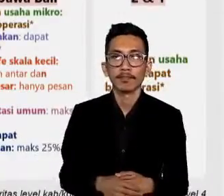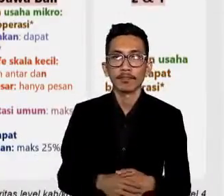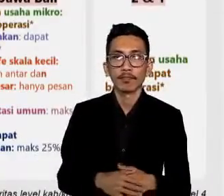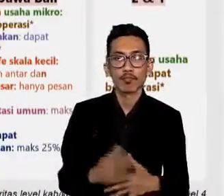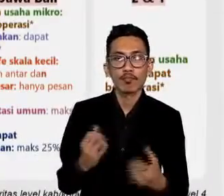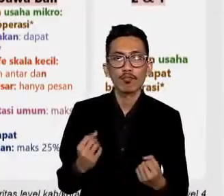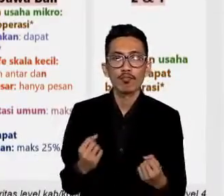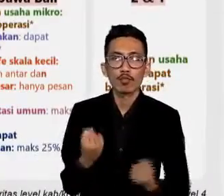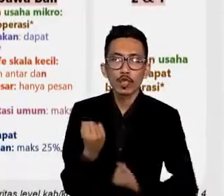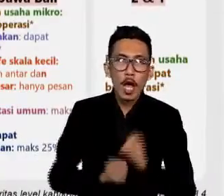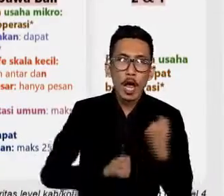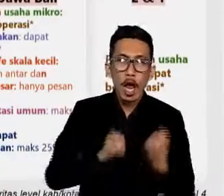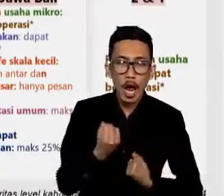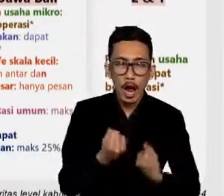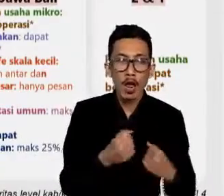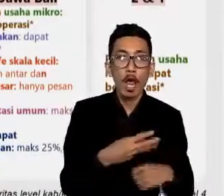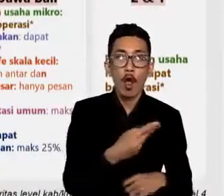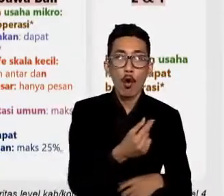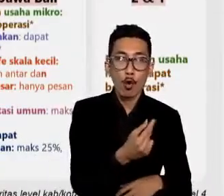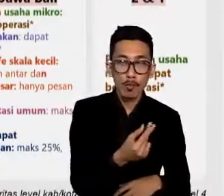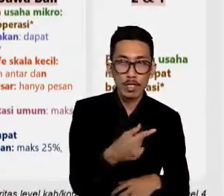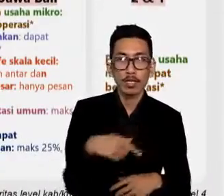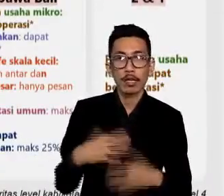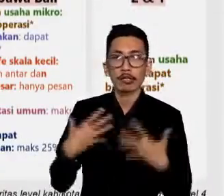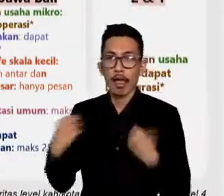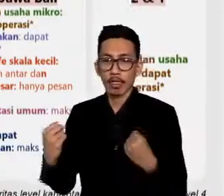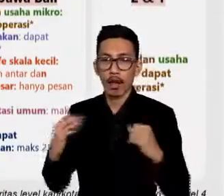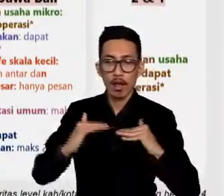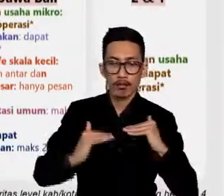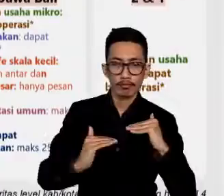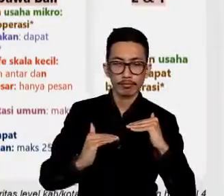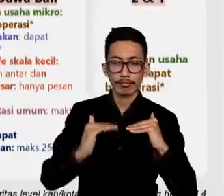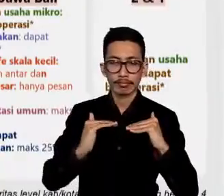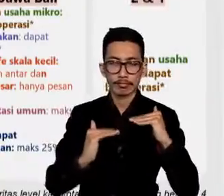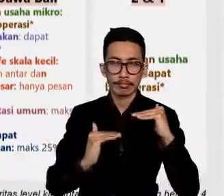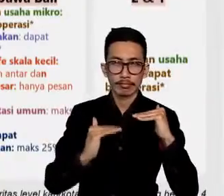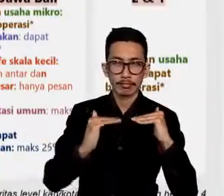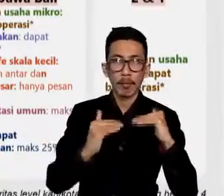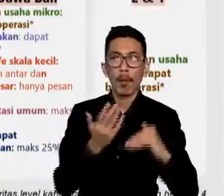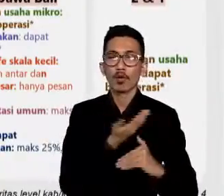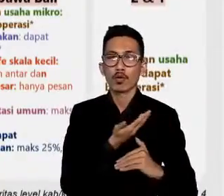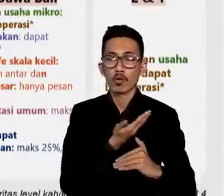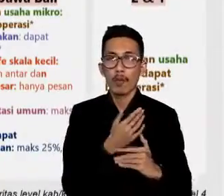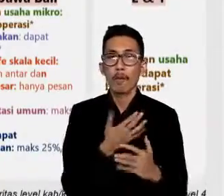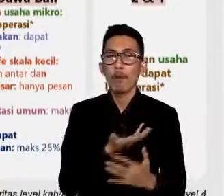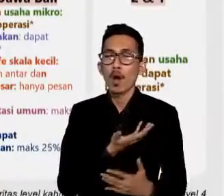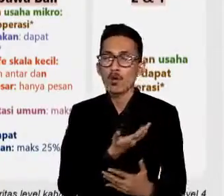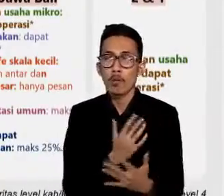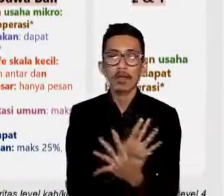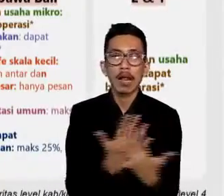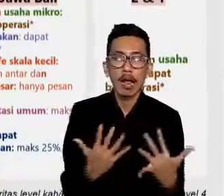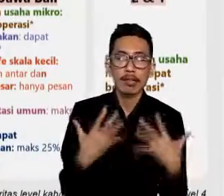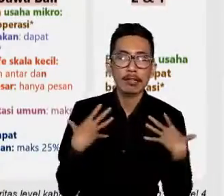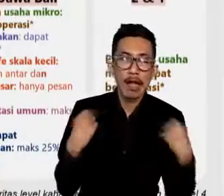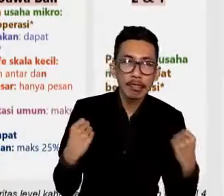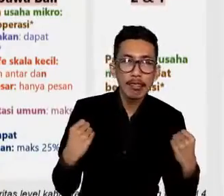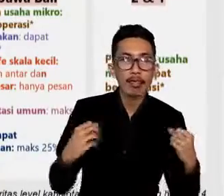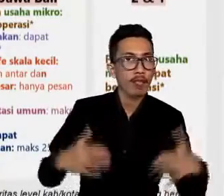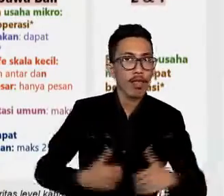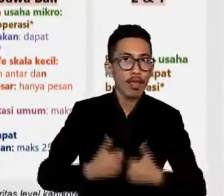penyimbangan seluruh aspek tersebut demi tercapainya masyarakat yang sehat dan sejahtera